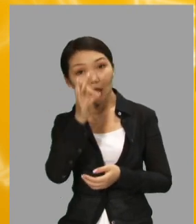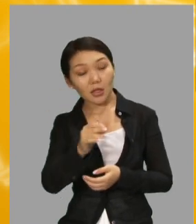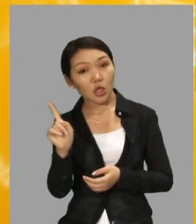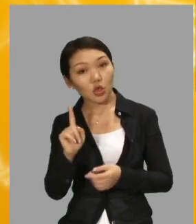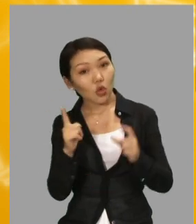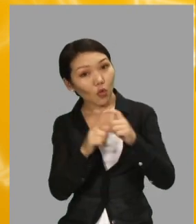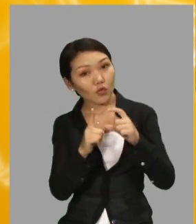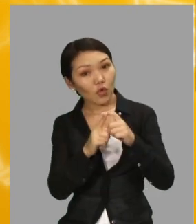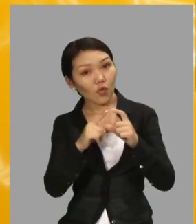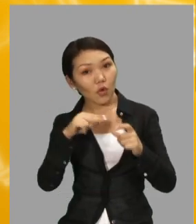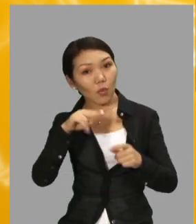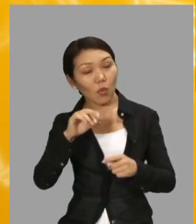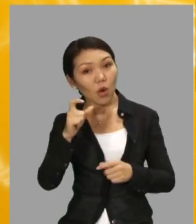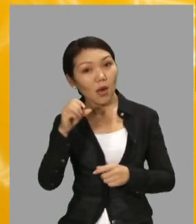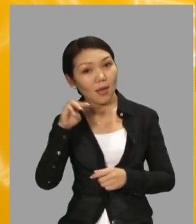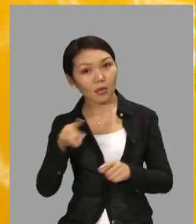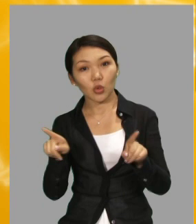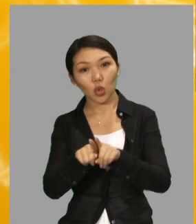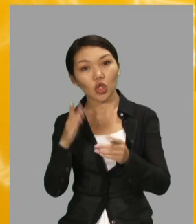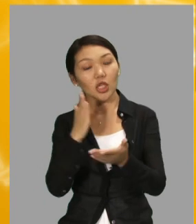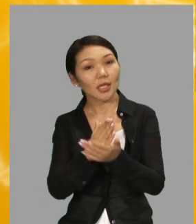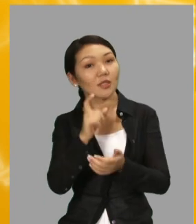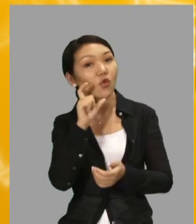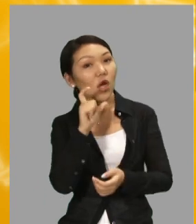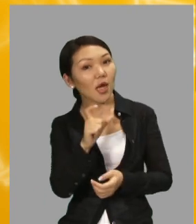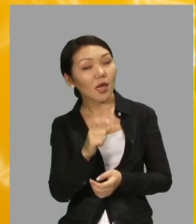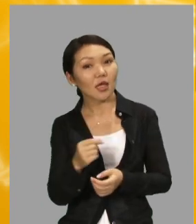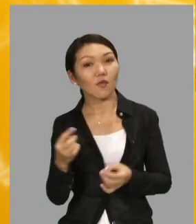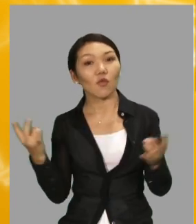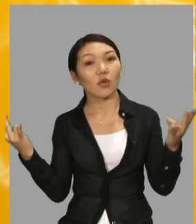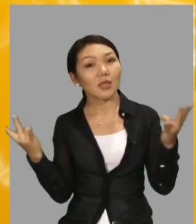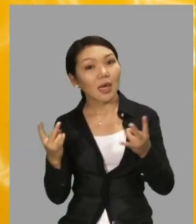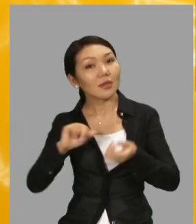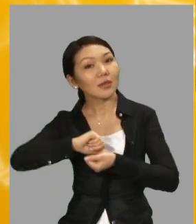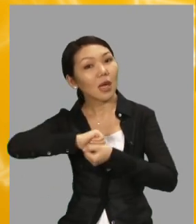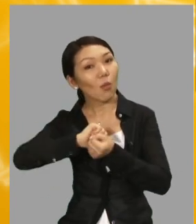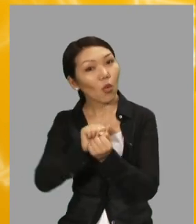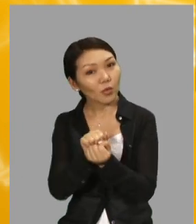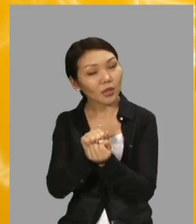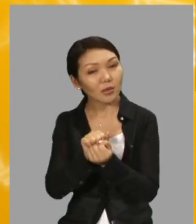«поэт» тоже есть звук «э», и его надо запомнить.